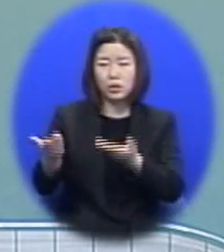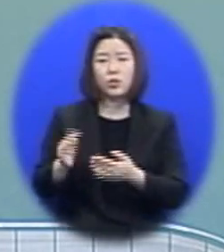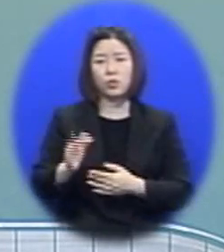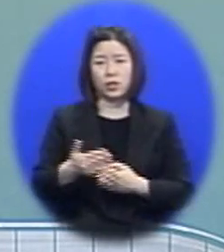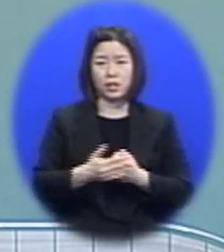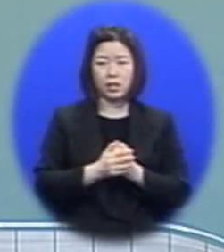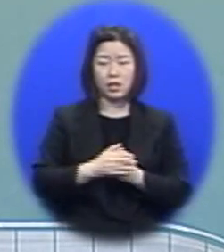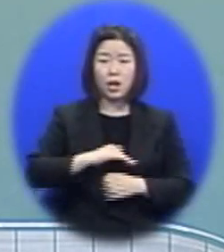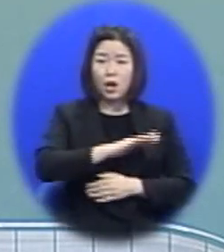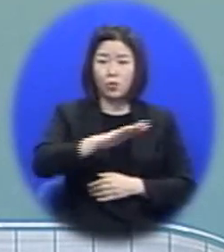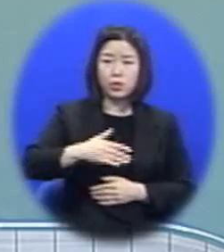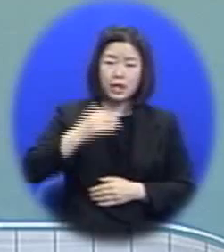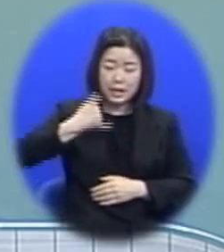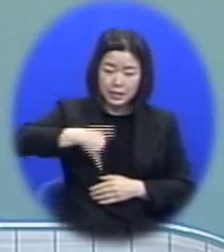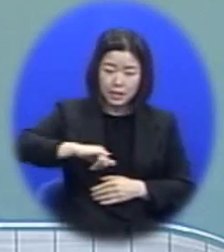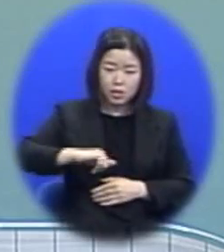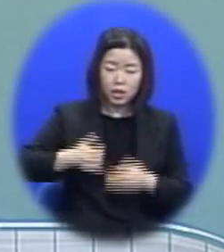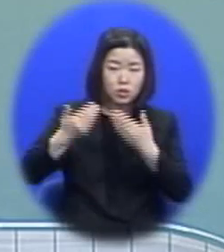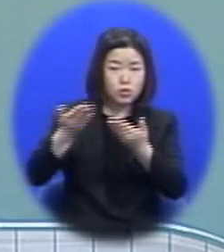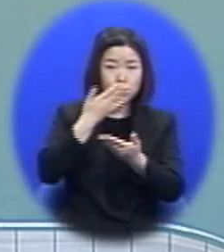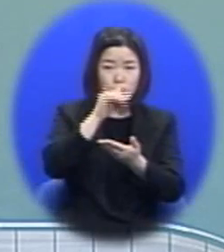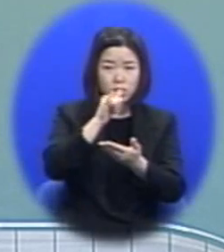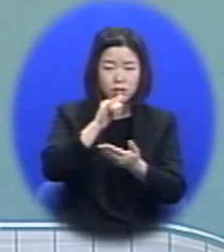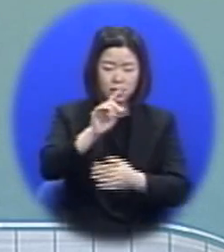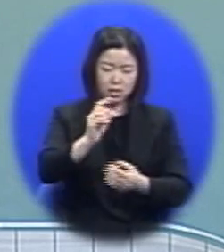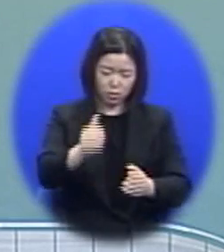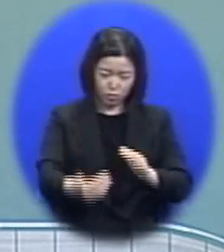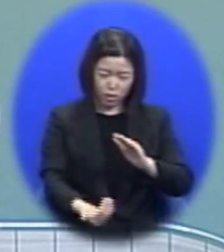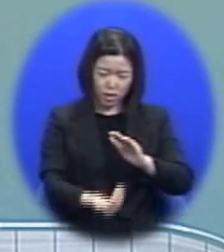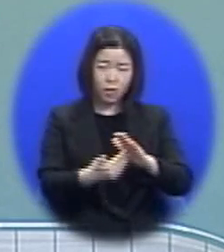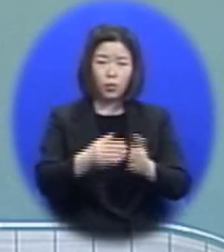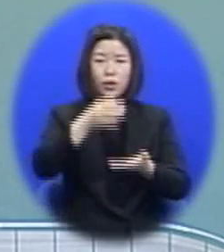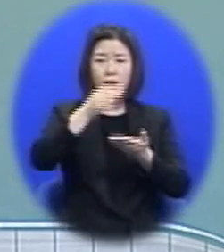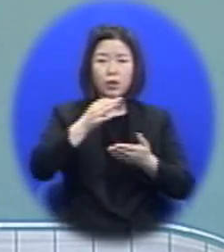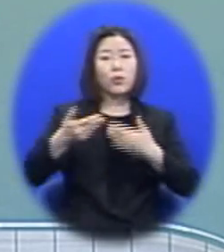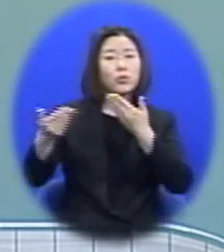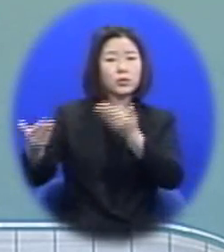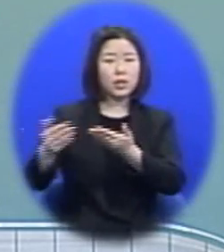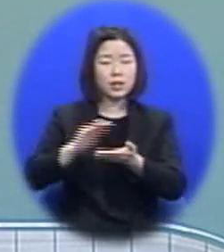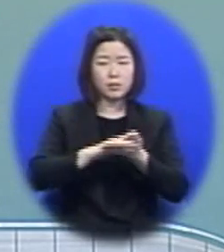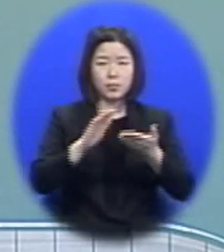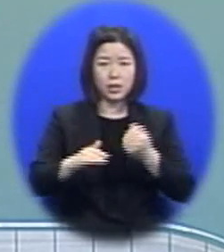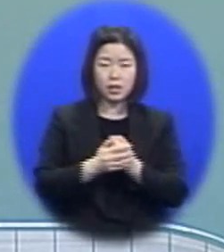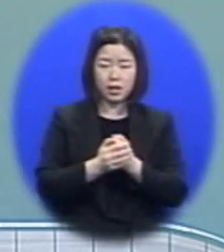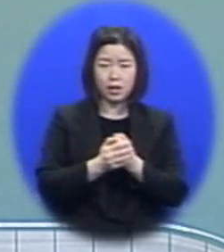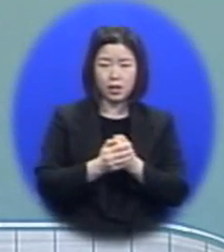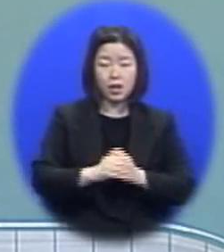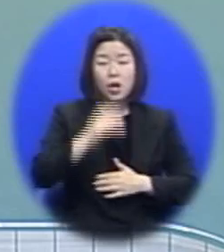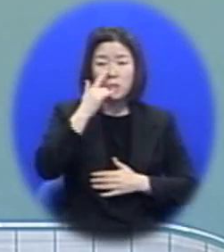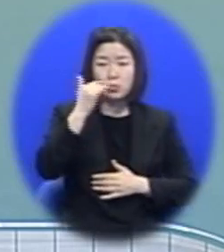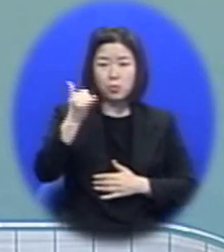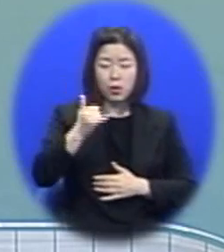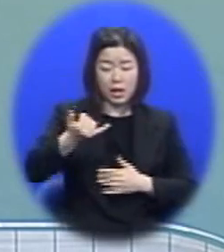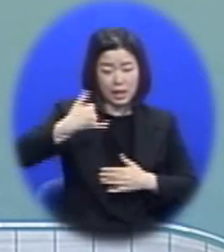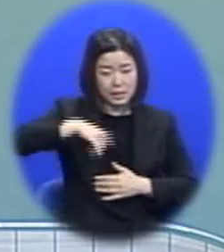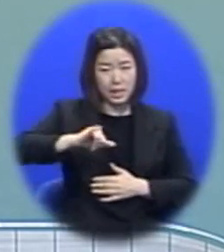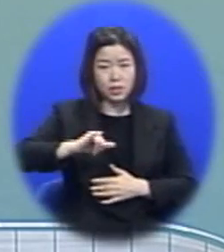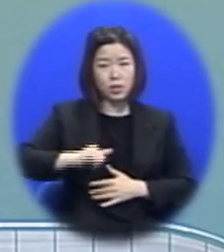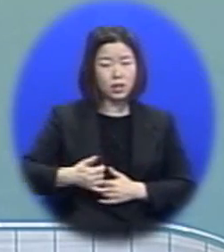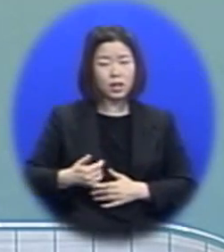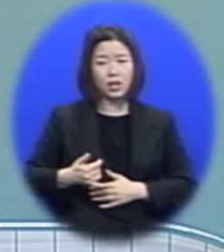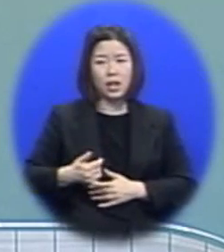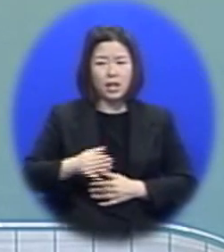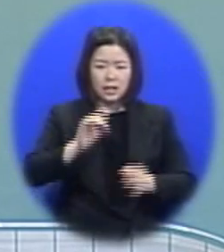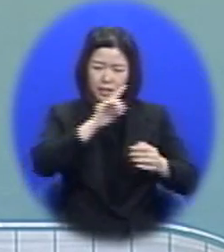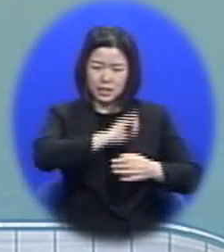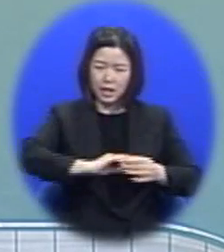자녀에게 해 줄 수 있는 최고의 유산입니다 부모가 자녀들에게 저지르는 가장 큰 실수가 조급한